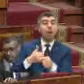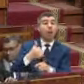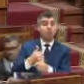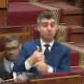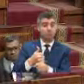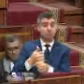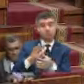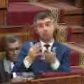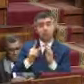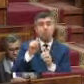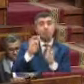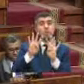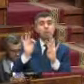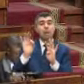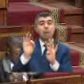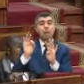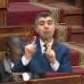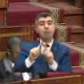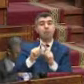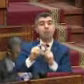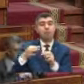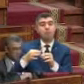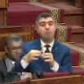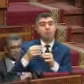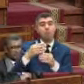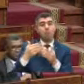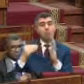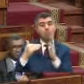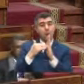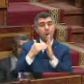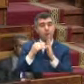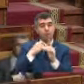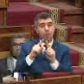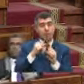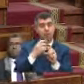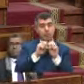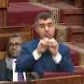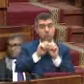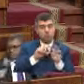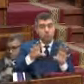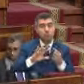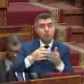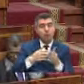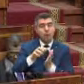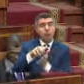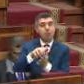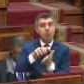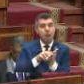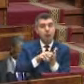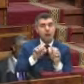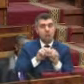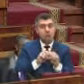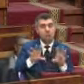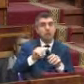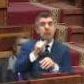مليون متر مكعب في السنة كذلك بسبب الاستغلال المفرط لري الأراضي الفلاحية والاستخدام غير الرشيد للموارد